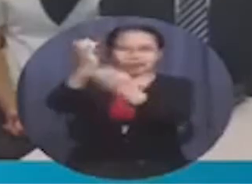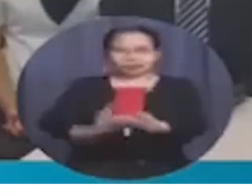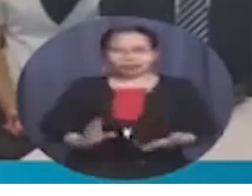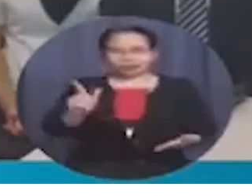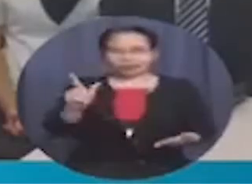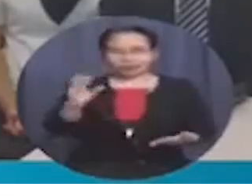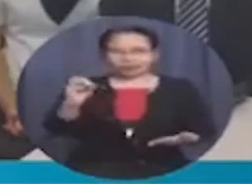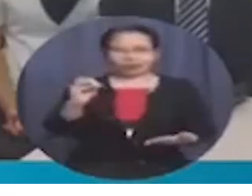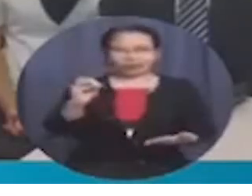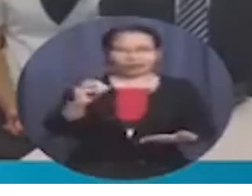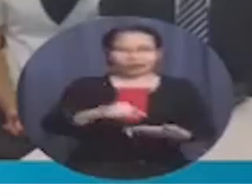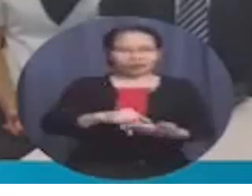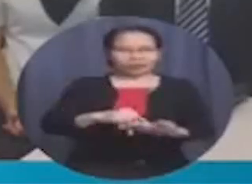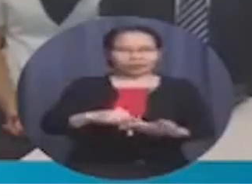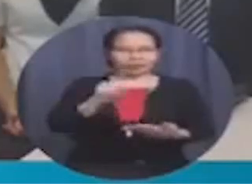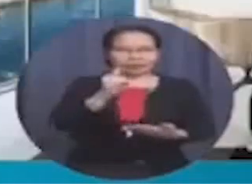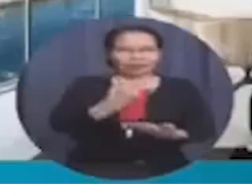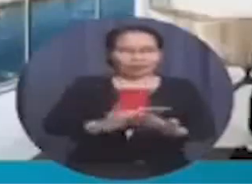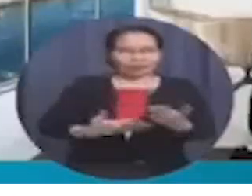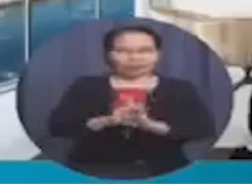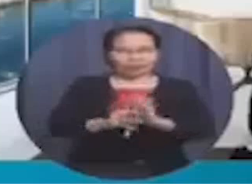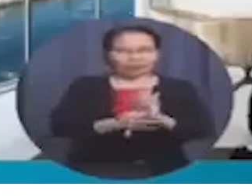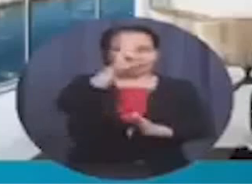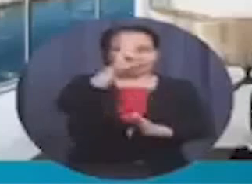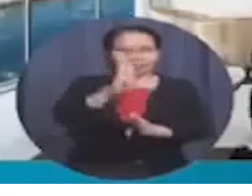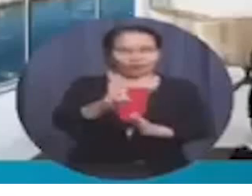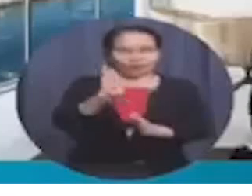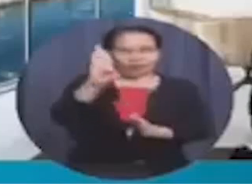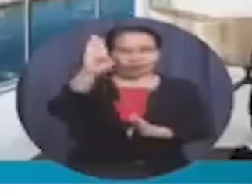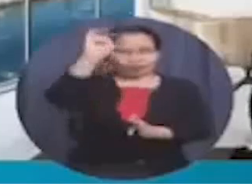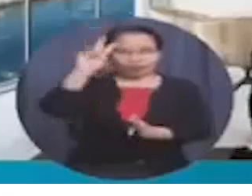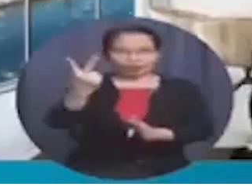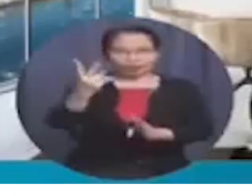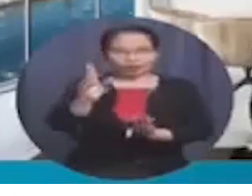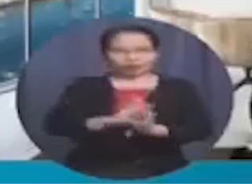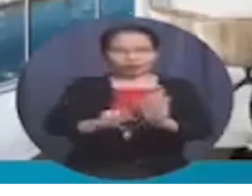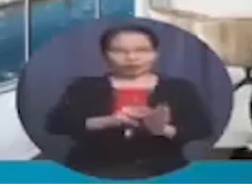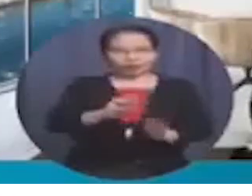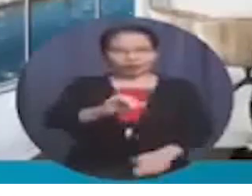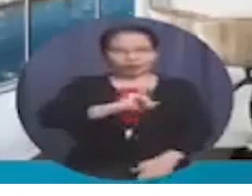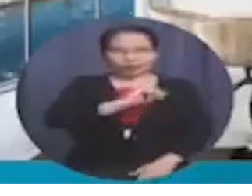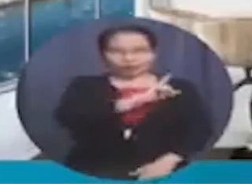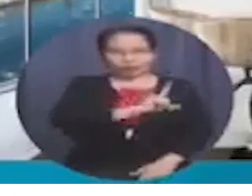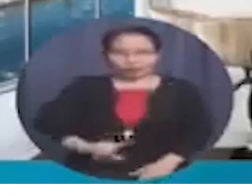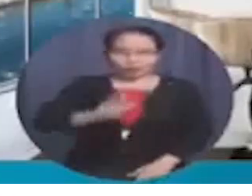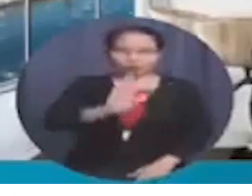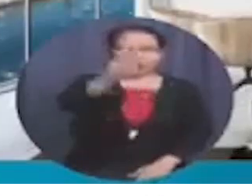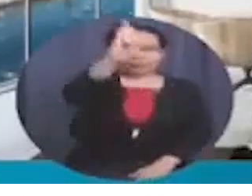mga kautusan ng Diyos, pangalawang utos. Unang utos, ako ang Panginoon mong Diyos.